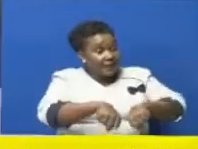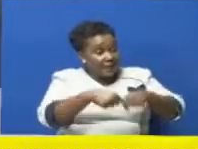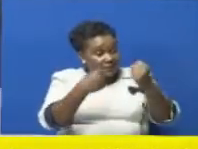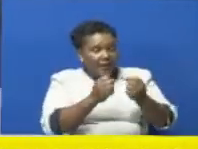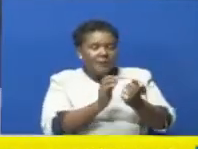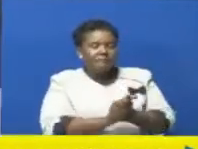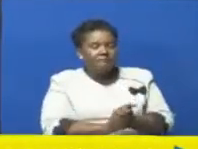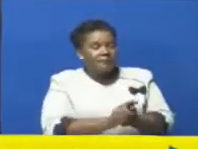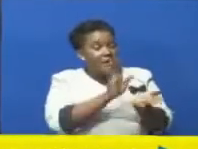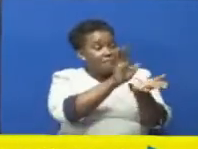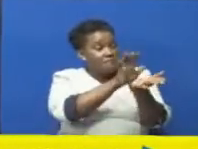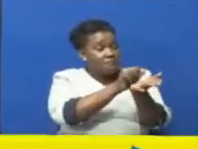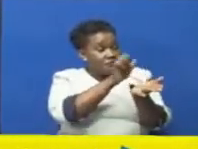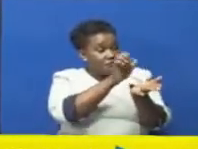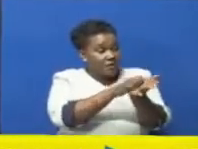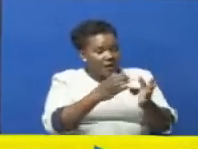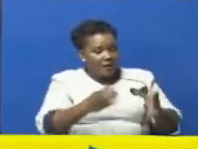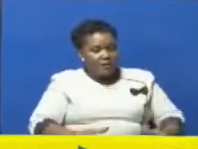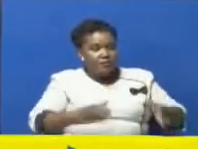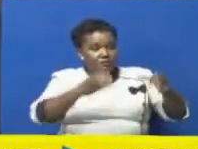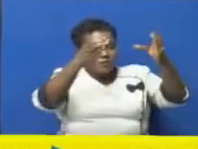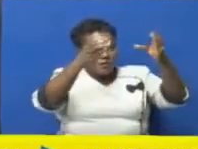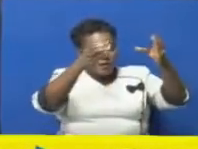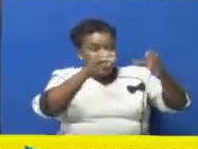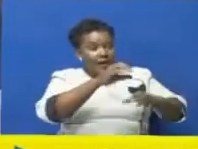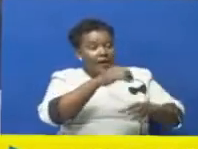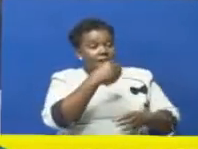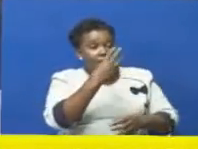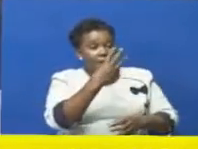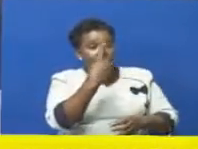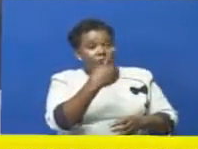mpunga ni karibu gunia